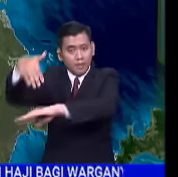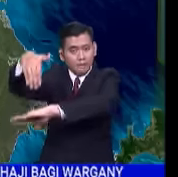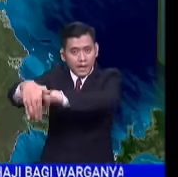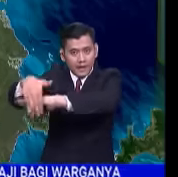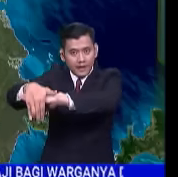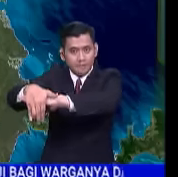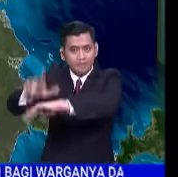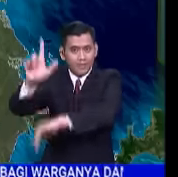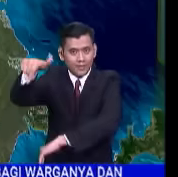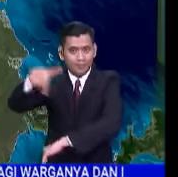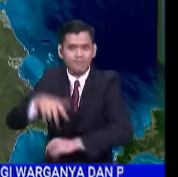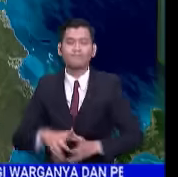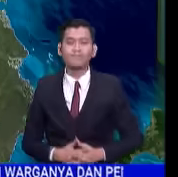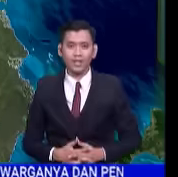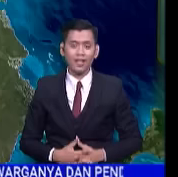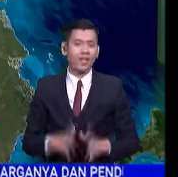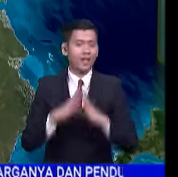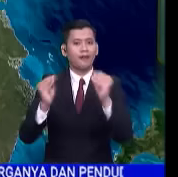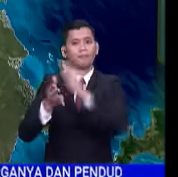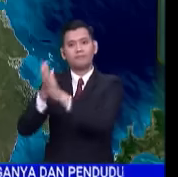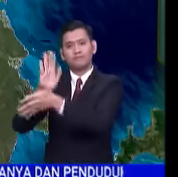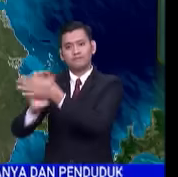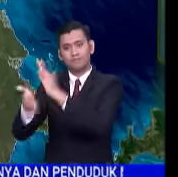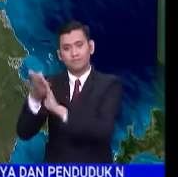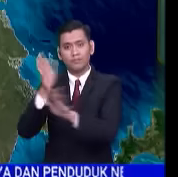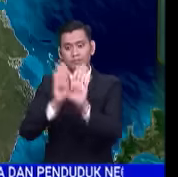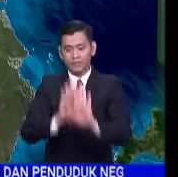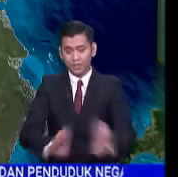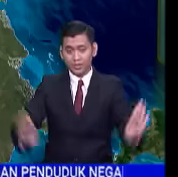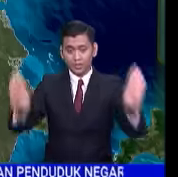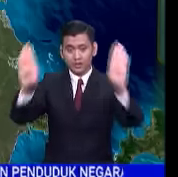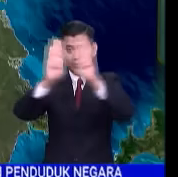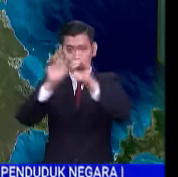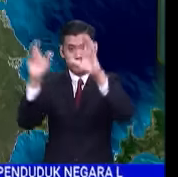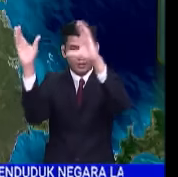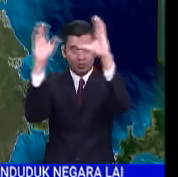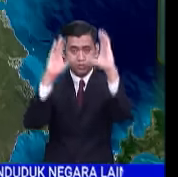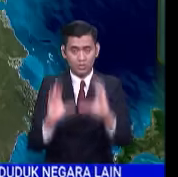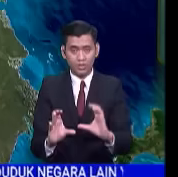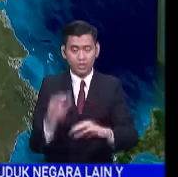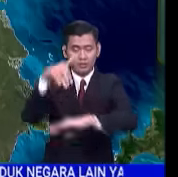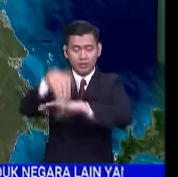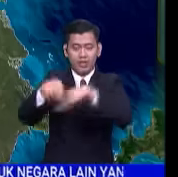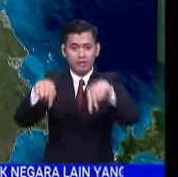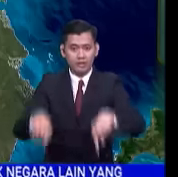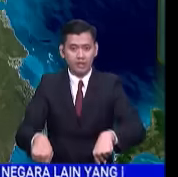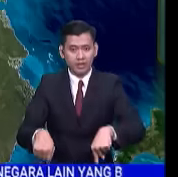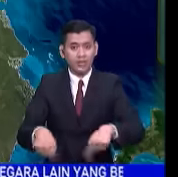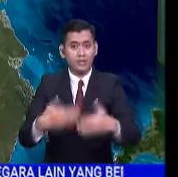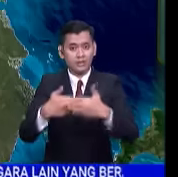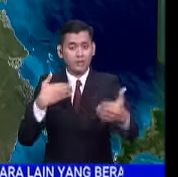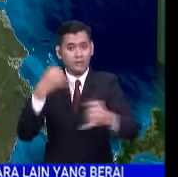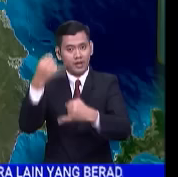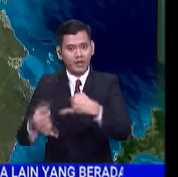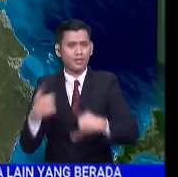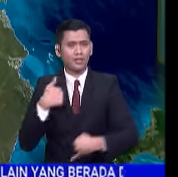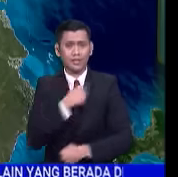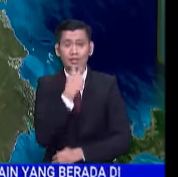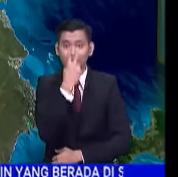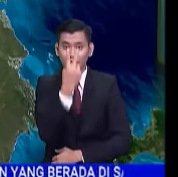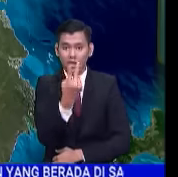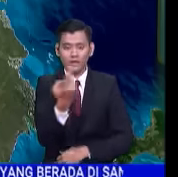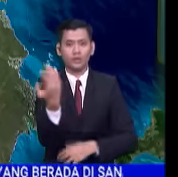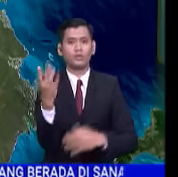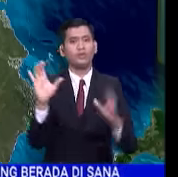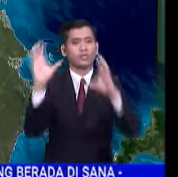lewat malam nanti. Baiklah, sekian sahaja informasi cuaca pada malam ini. Sebelum berpisah, kita ikuti tinjauan cuaca